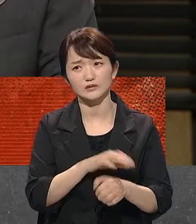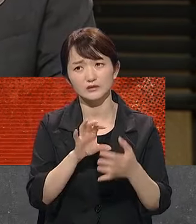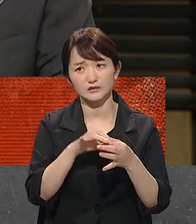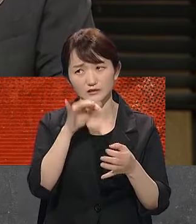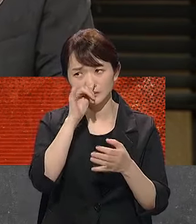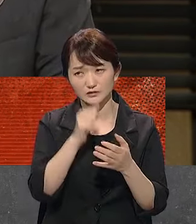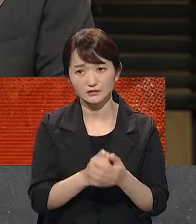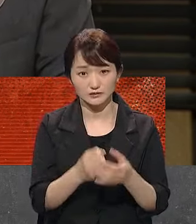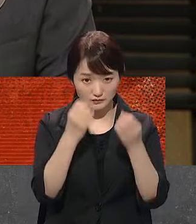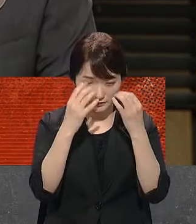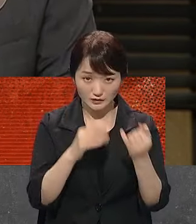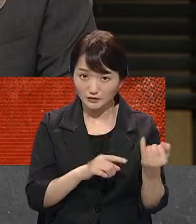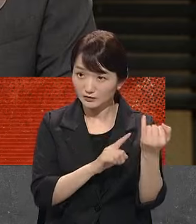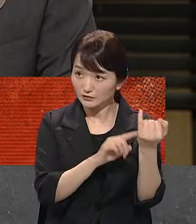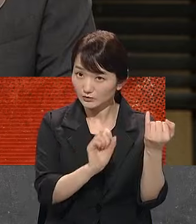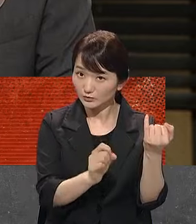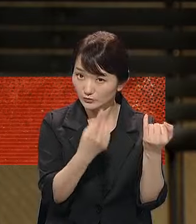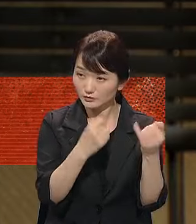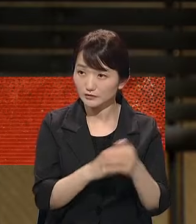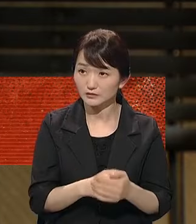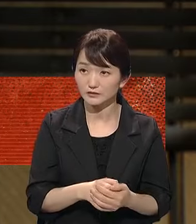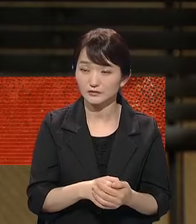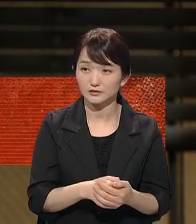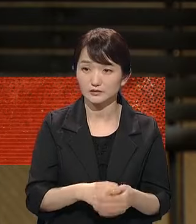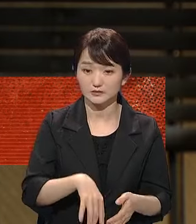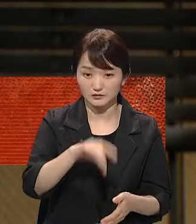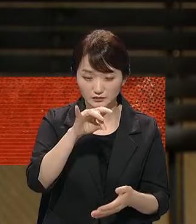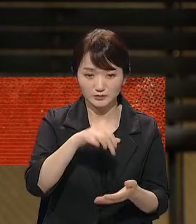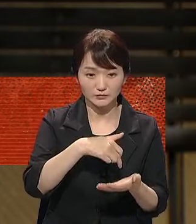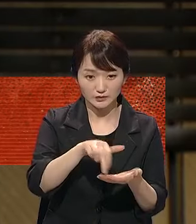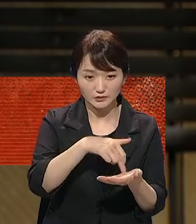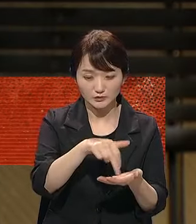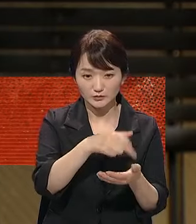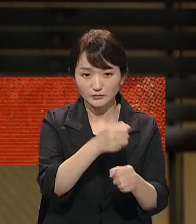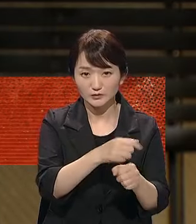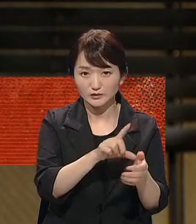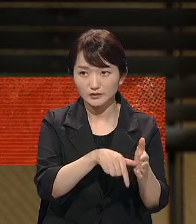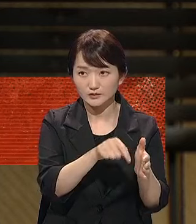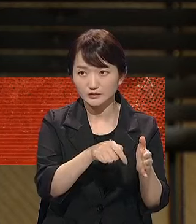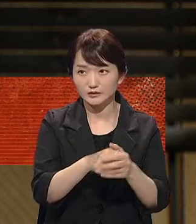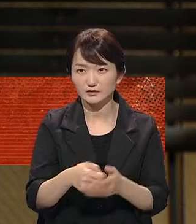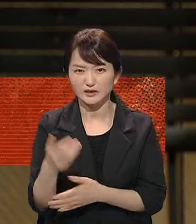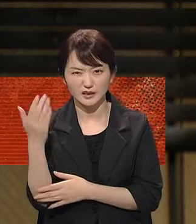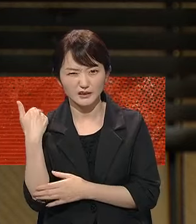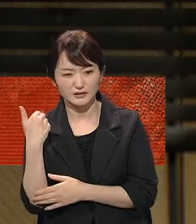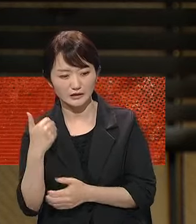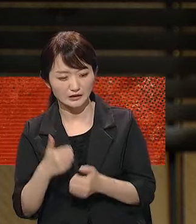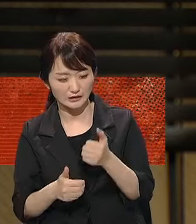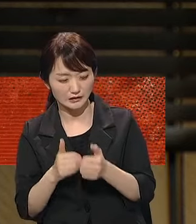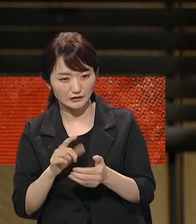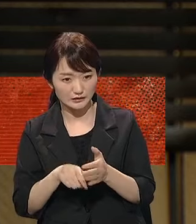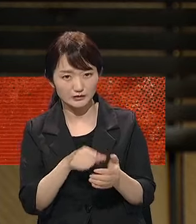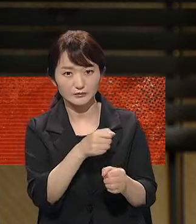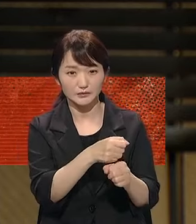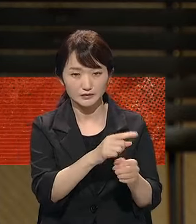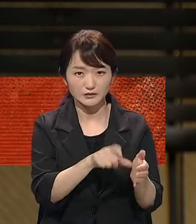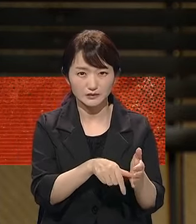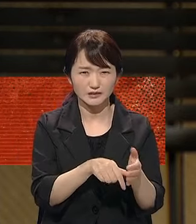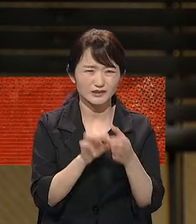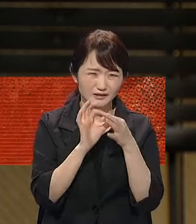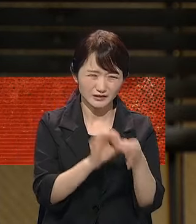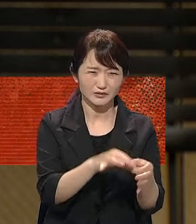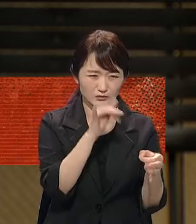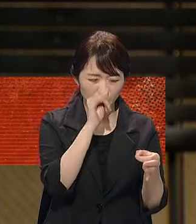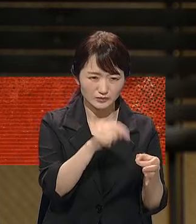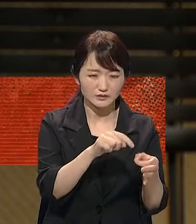때문일까요 아니면은 그냥 처음에 그 만들었던 그 방이 그니까 그 좀 불편했을 때 만들었던 방이 그냥 계속 쭉 간 거죠음 굳이 그 상황에서